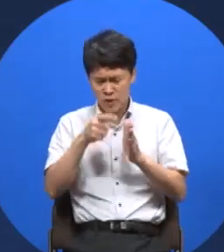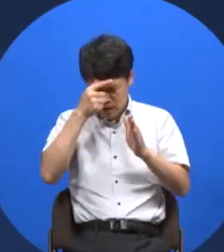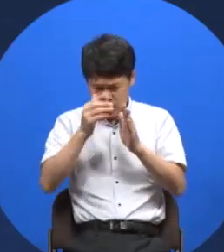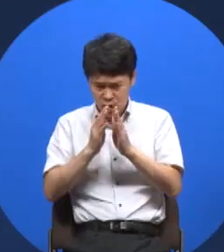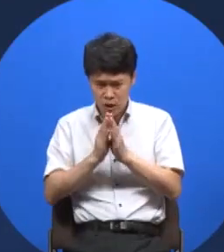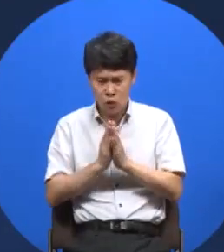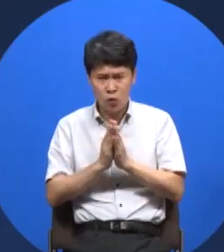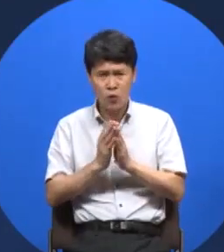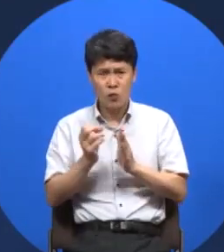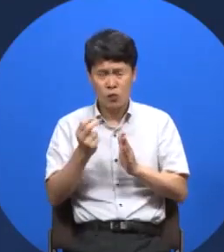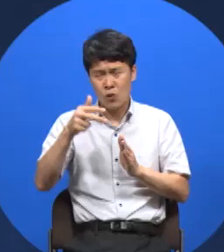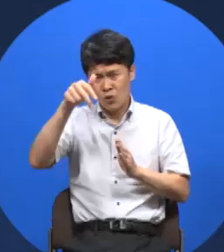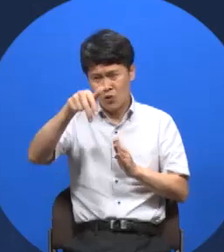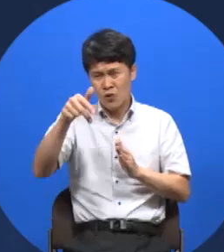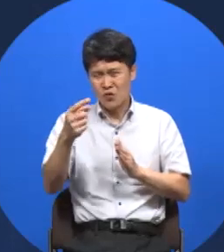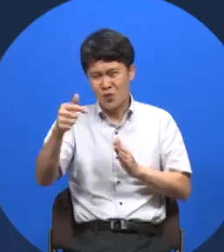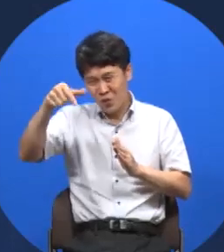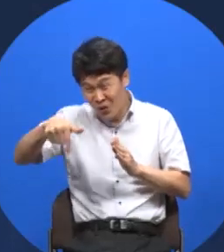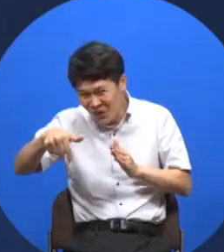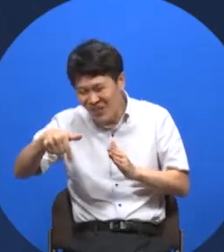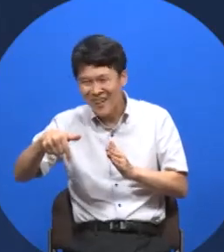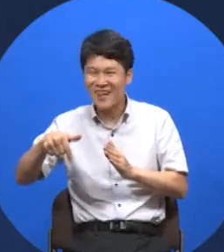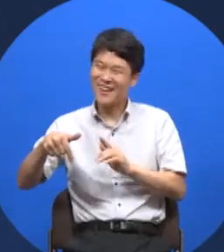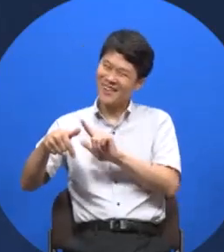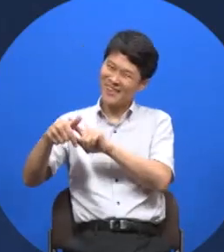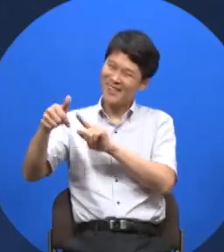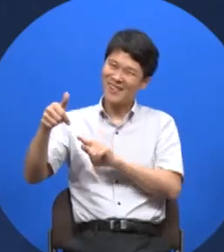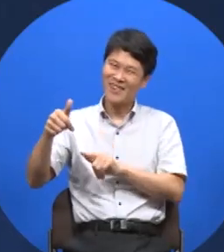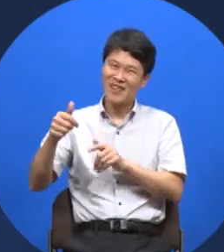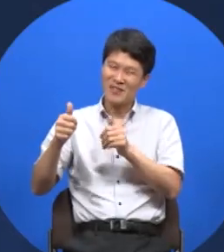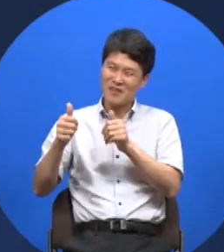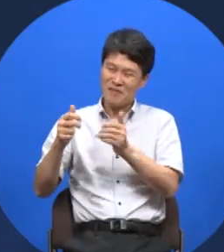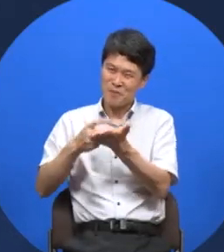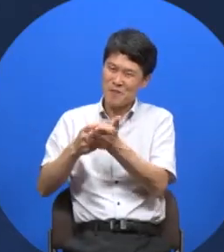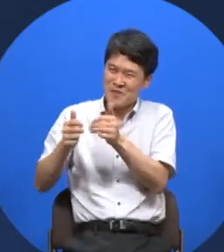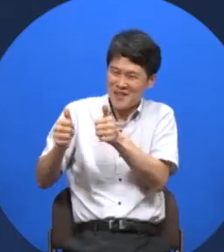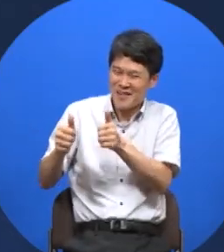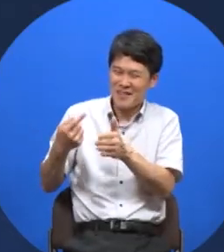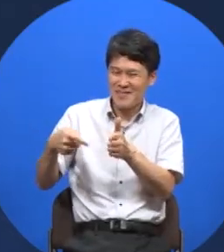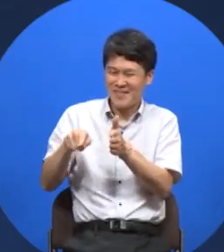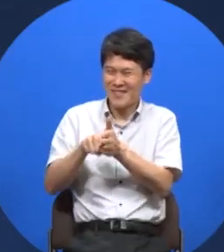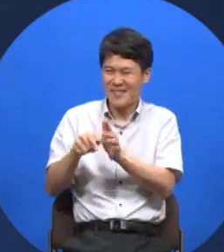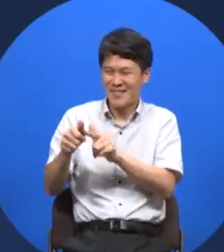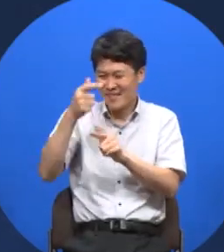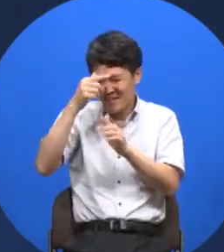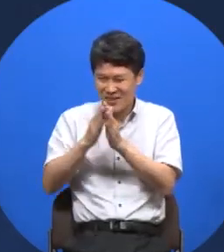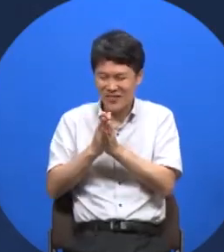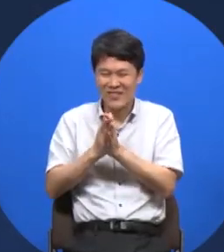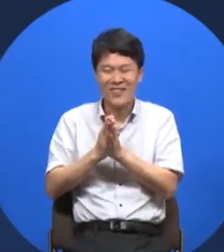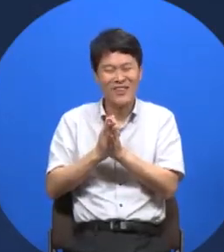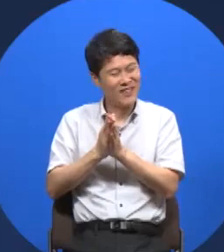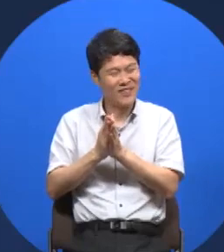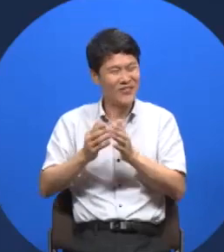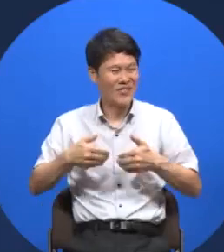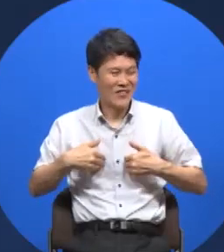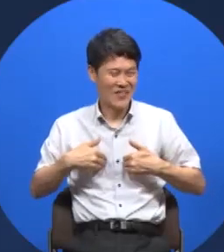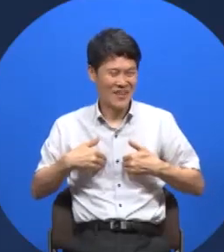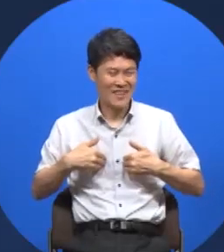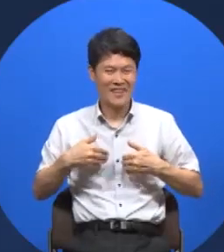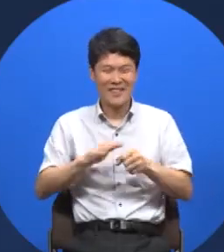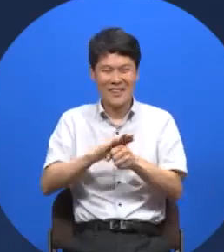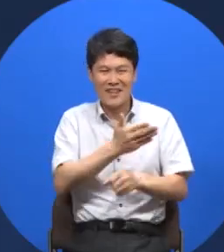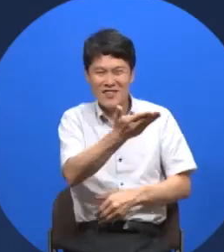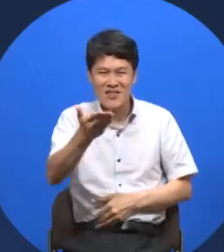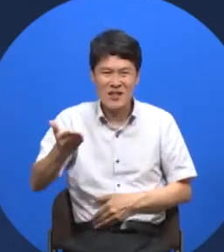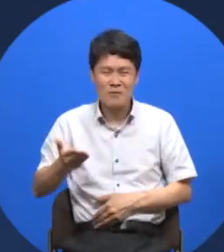씨 때문에 조국을 위한 기도가 하나 더 생겼습니다. 네, 지금이야말로 사랑하는 여러분, 우리가